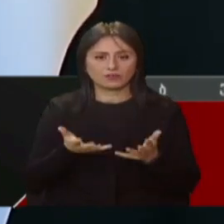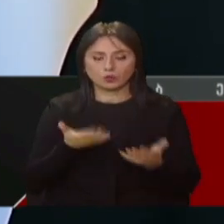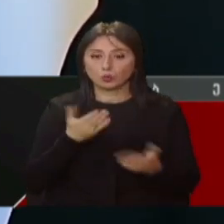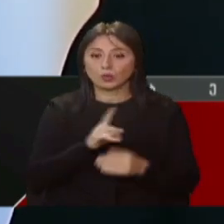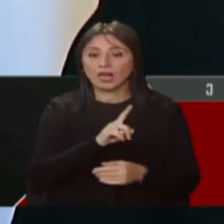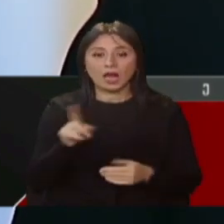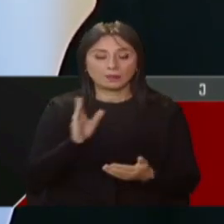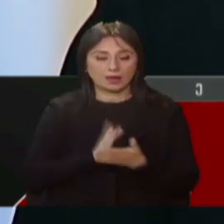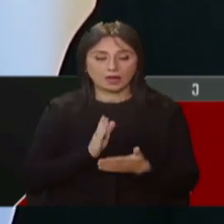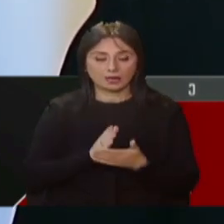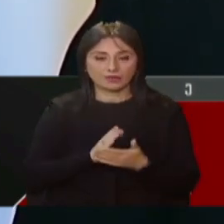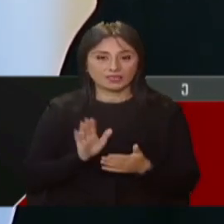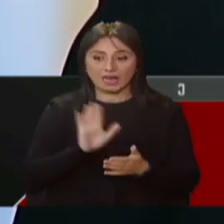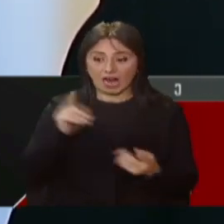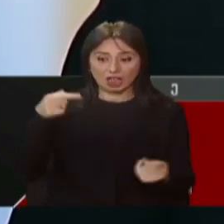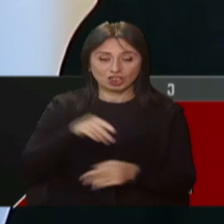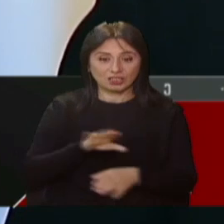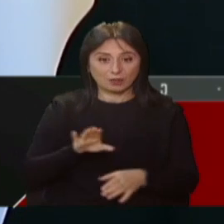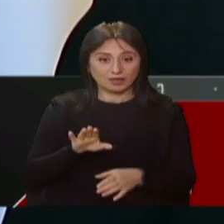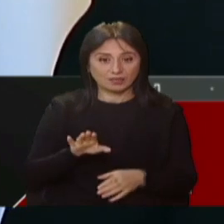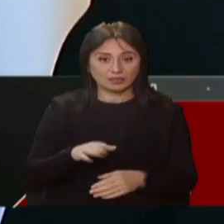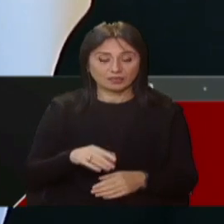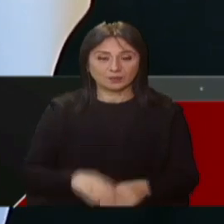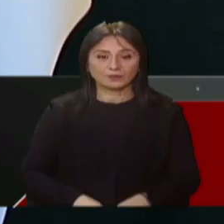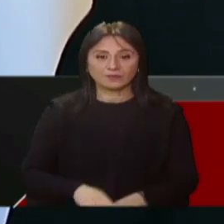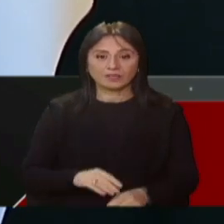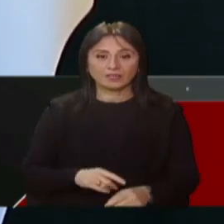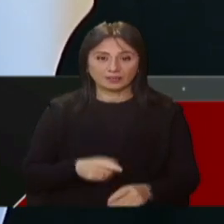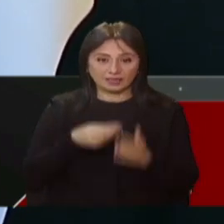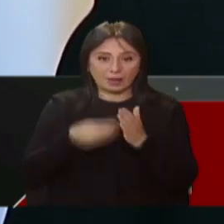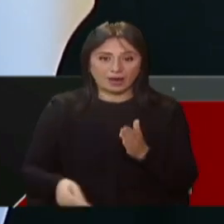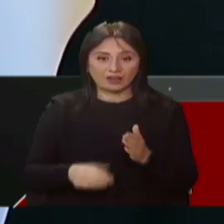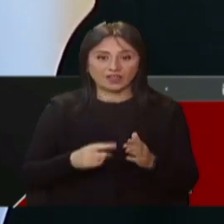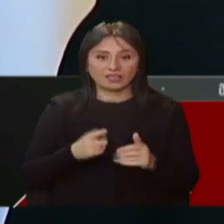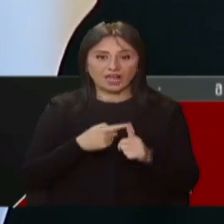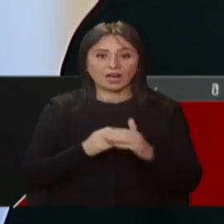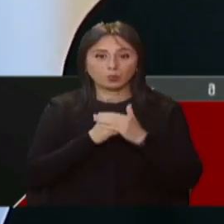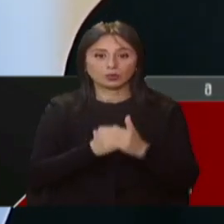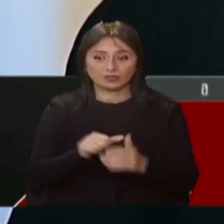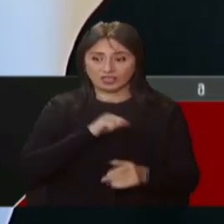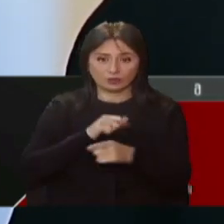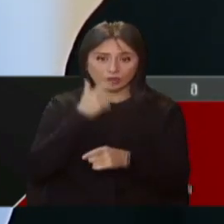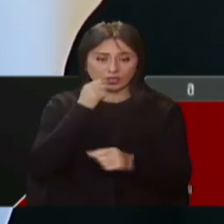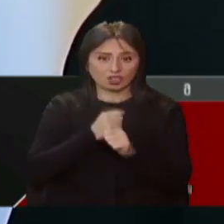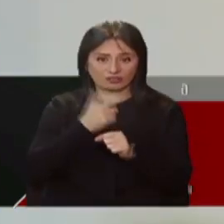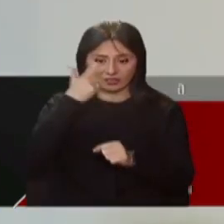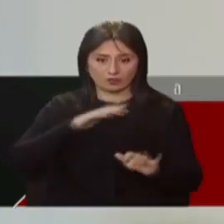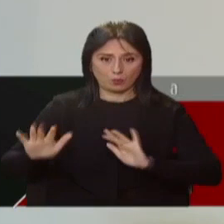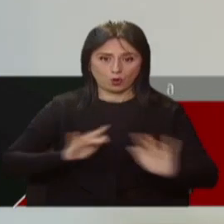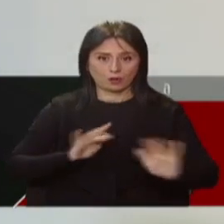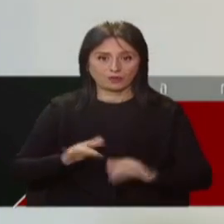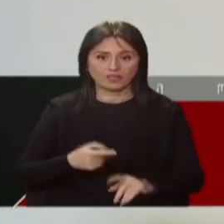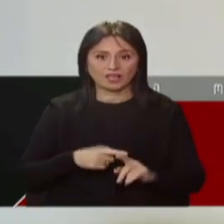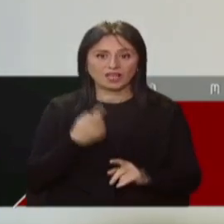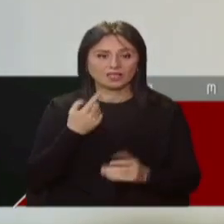tu kirai mearis, arașe sa perisida, tamaknebel reputații spui, se sari stavat sa akashulis mokmede bir. E